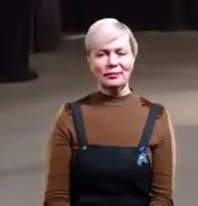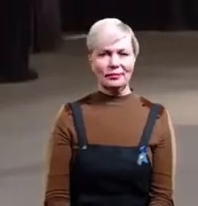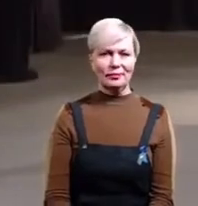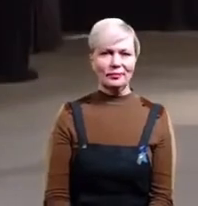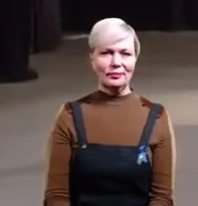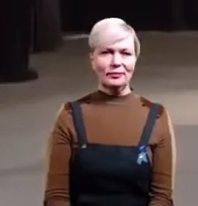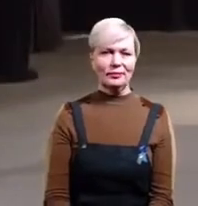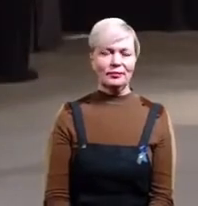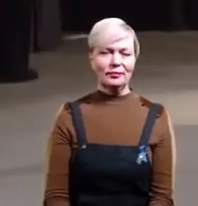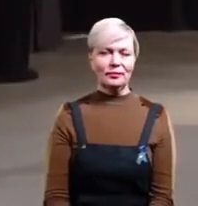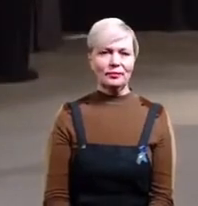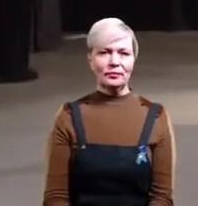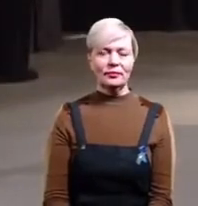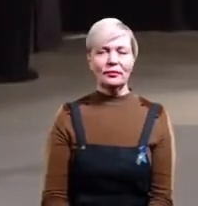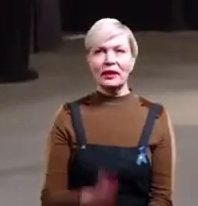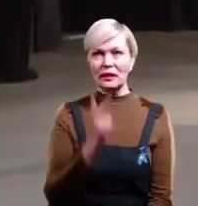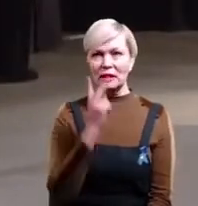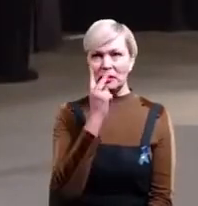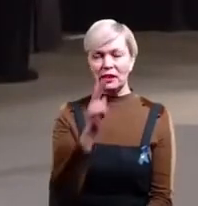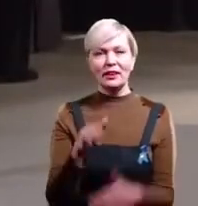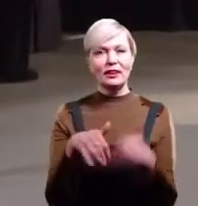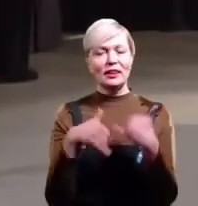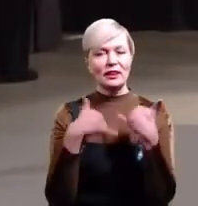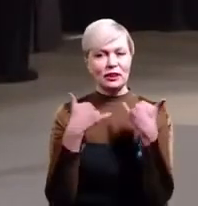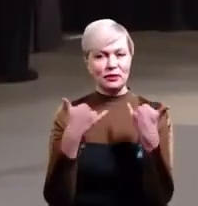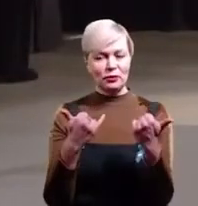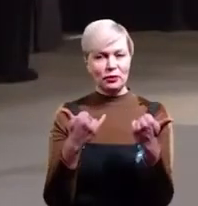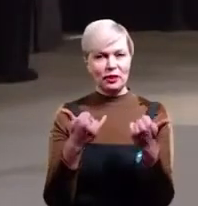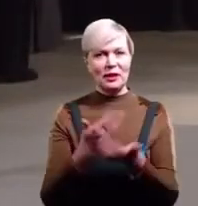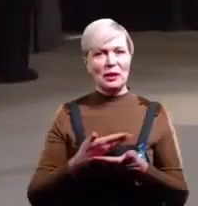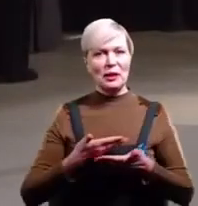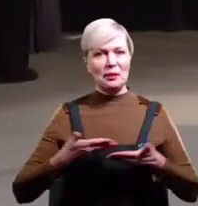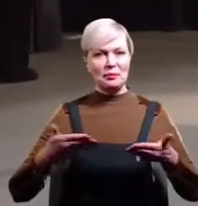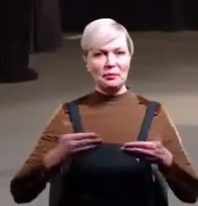Окей. Мы на сегодня закончили.